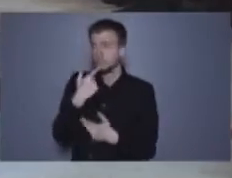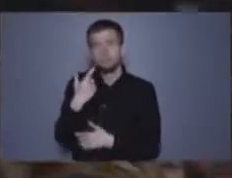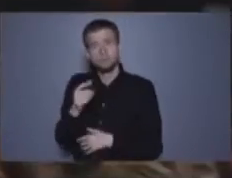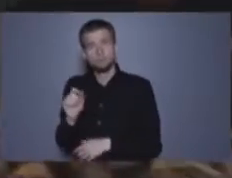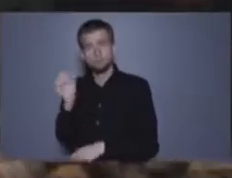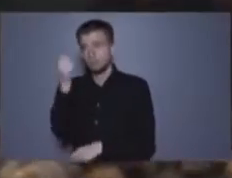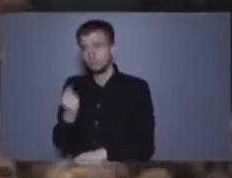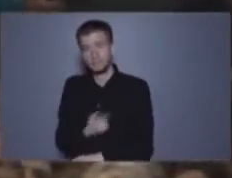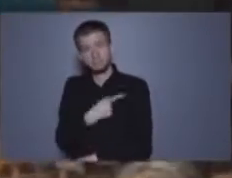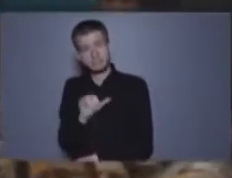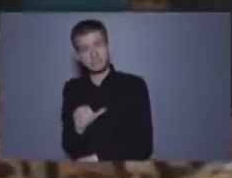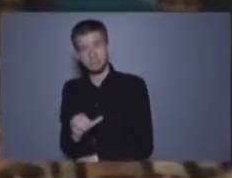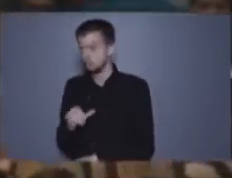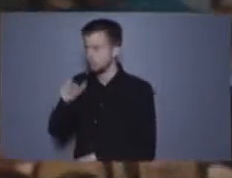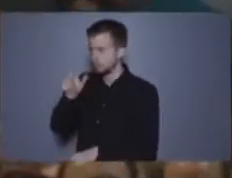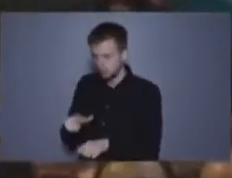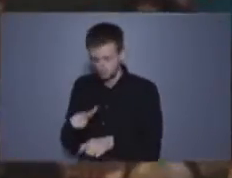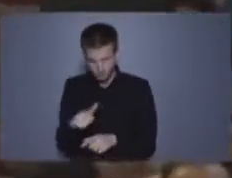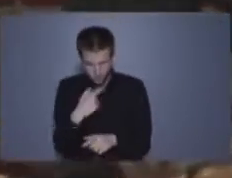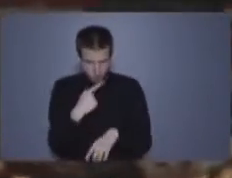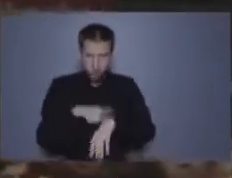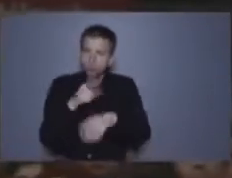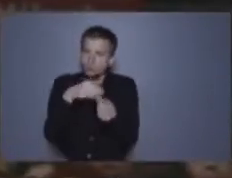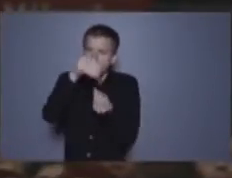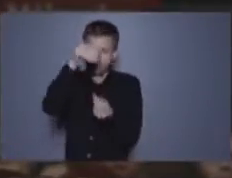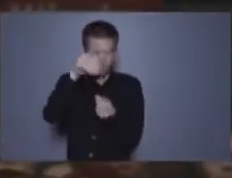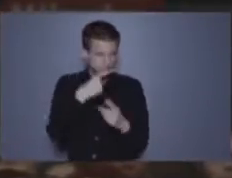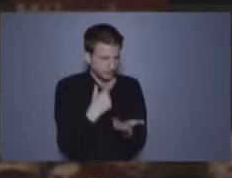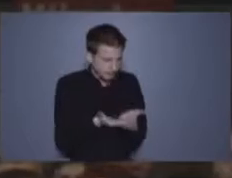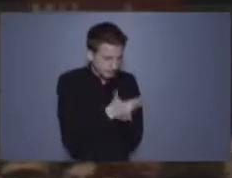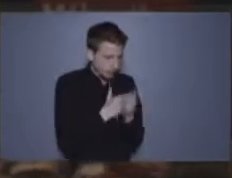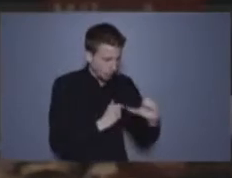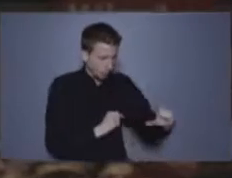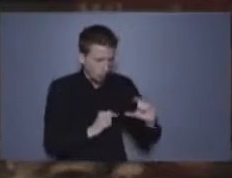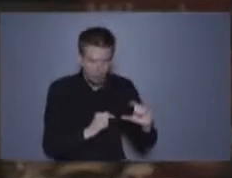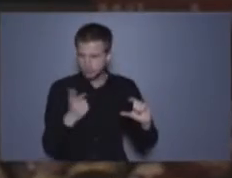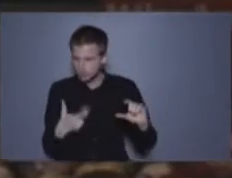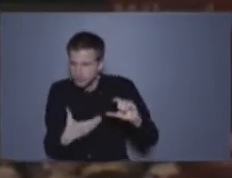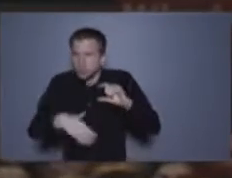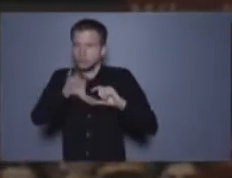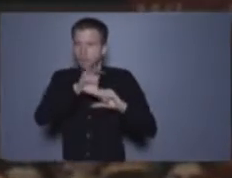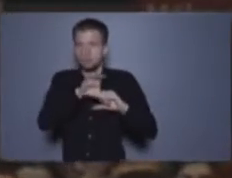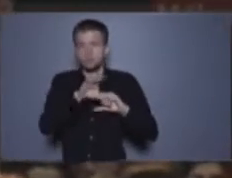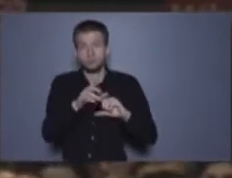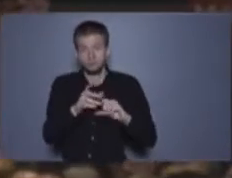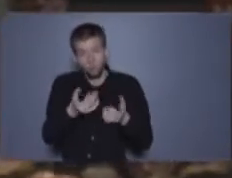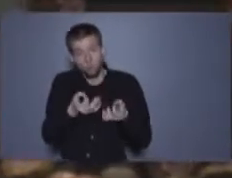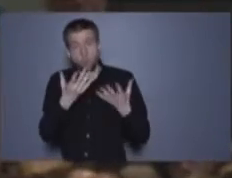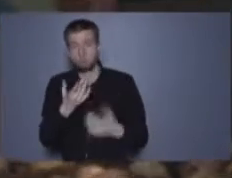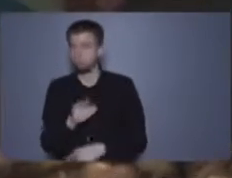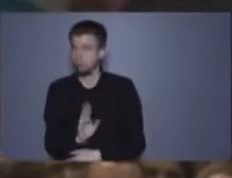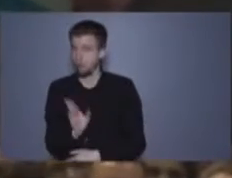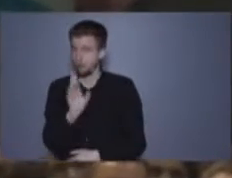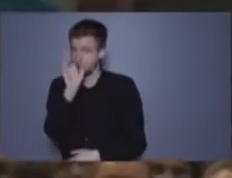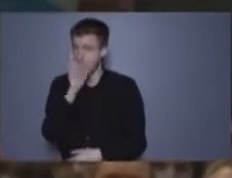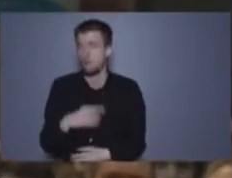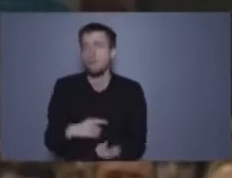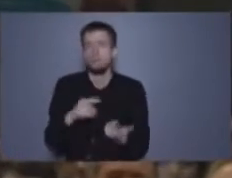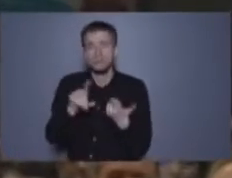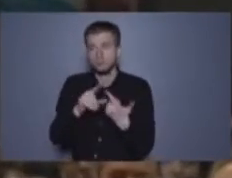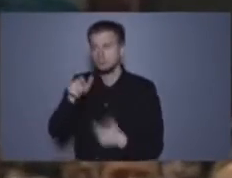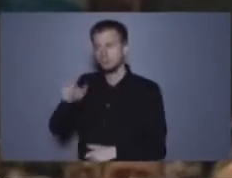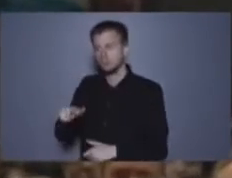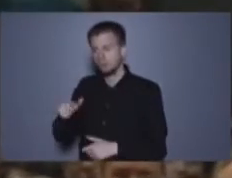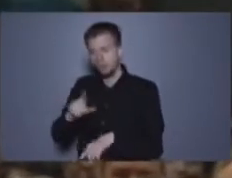c'est tous ceux qui ont 16 heures supplémentaires qui complètent le salaire et qui sont rarement de trop, des heures supplémentaires que c'est jamais l'ouvrier